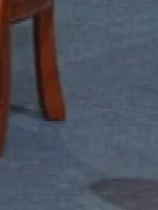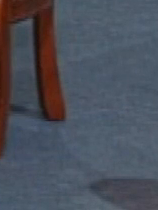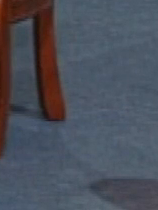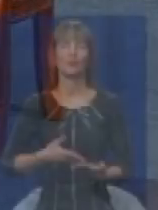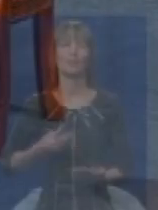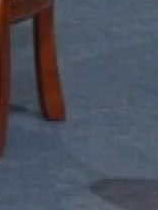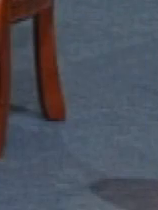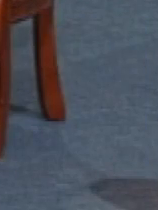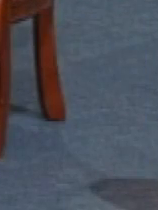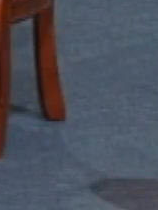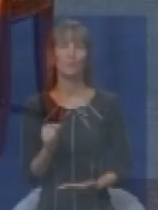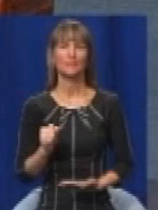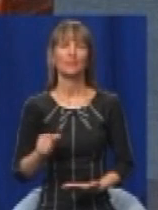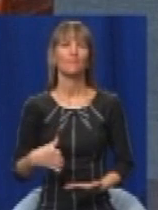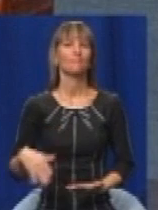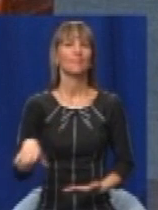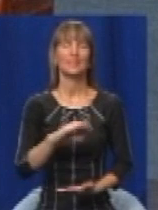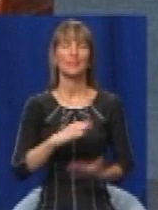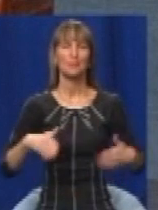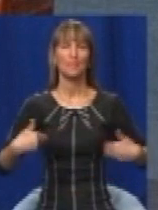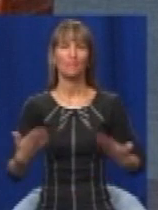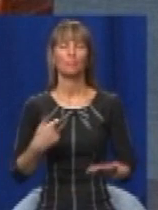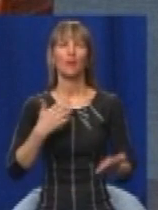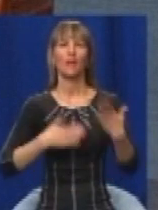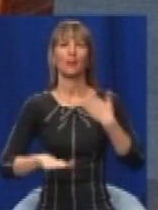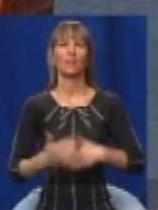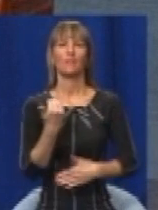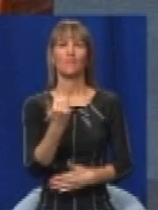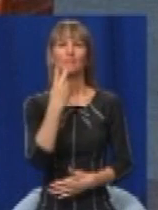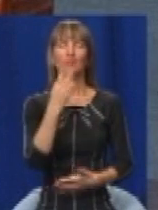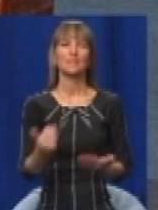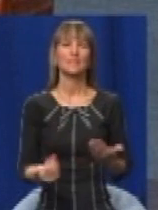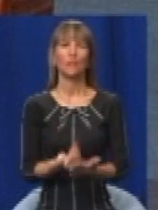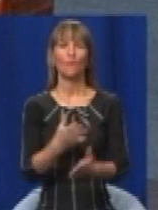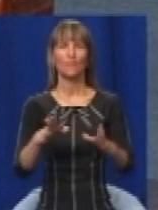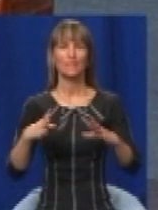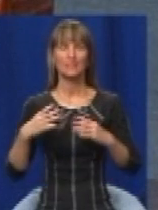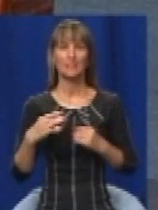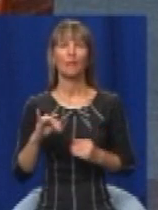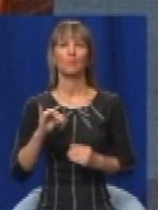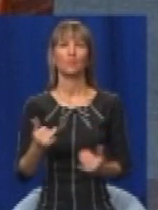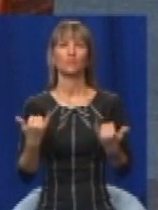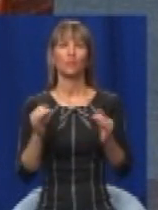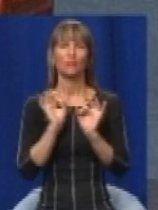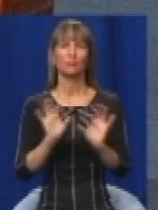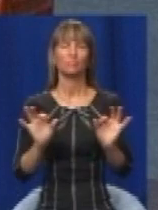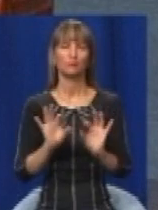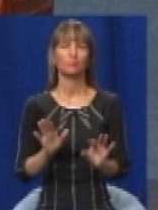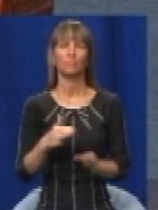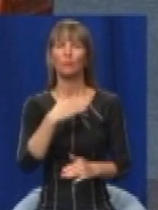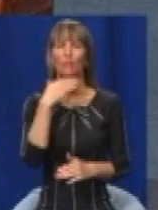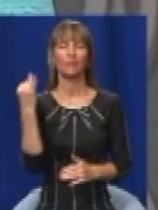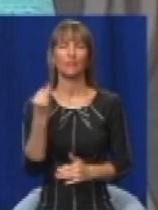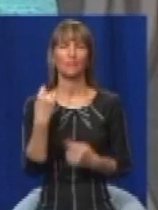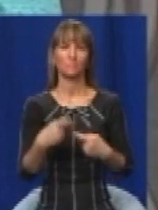наші дорогі друзі. Всім привіт! Ми раді вас бачити знову з нами і готові вам розповідати дуже багато